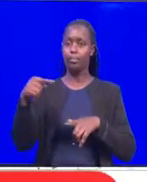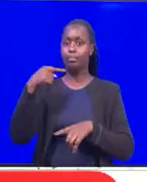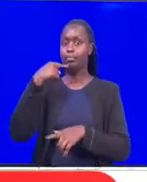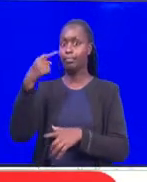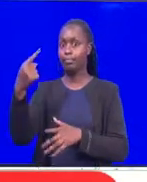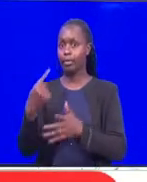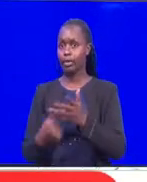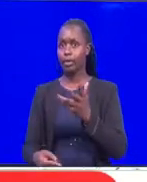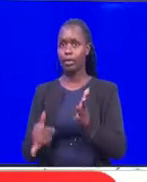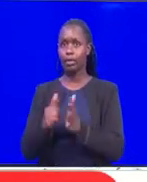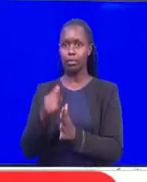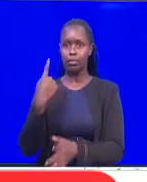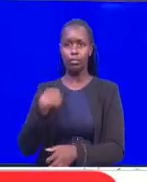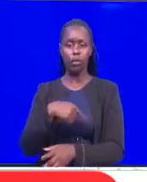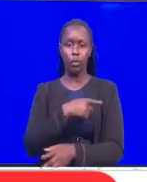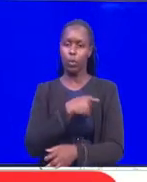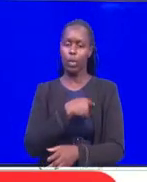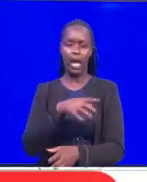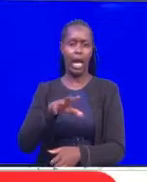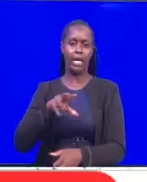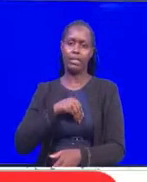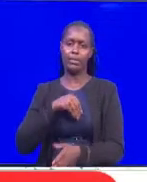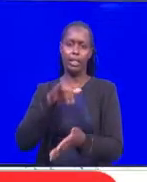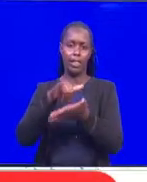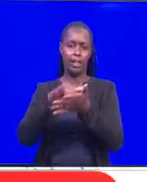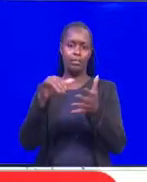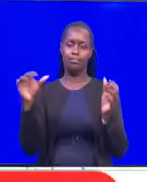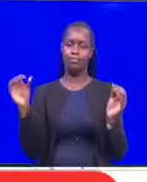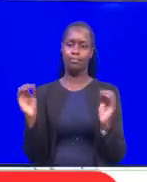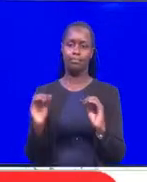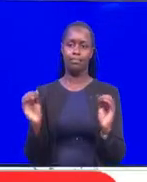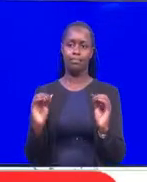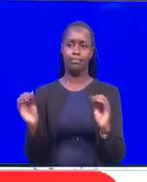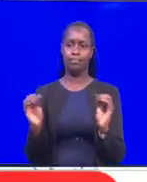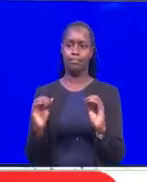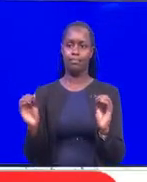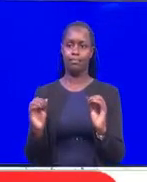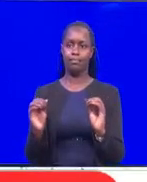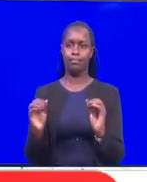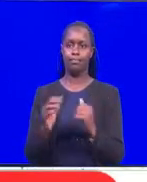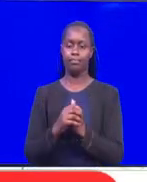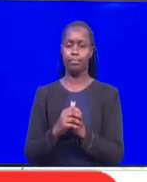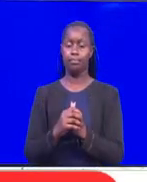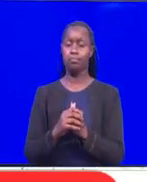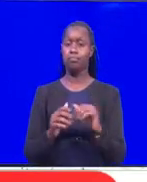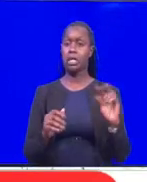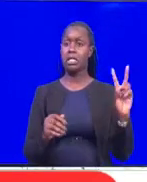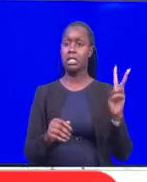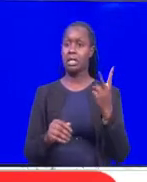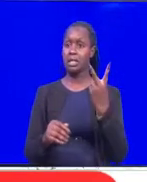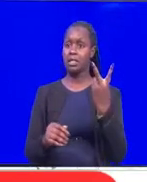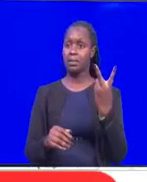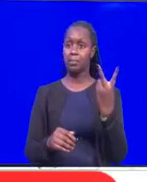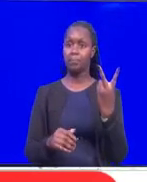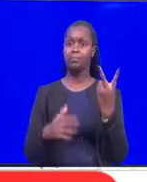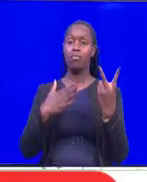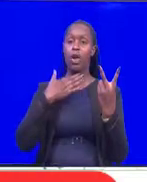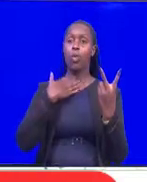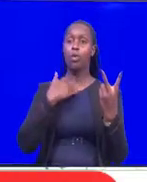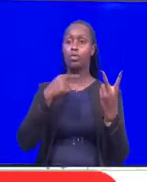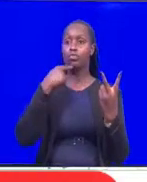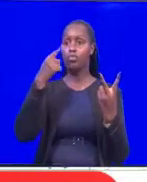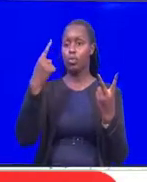kwamba sisi tunalaani vitendo vya uhalifu kama hiyo. Ya pili, mimi nataka kusema